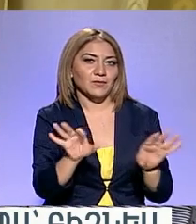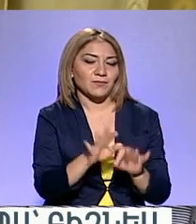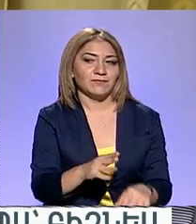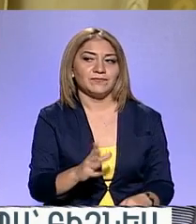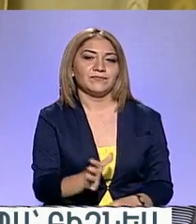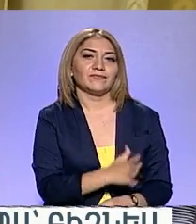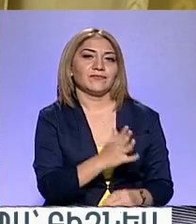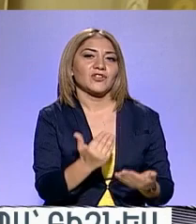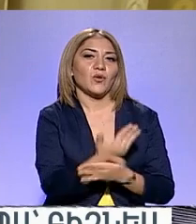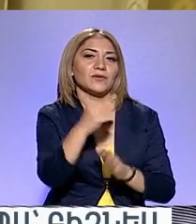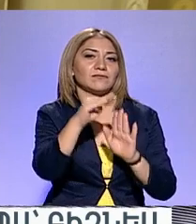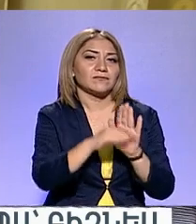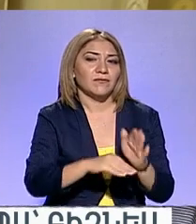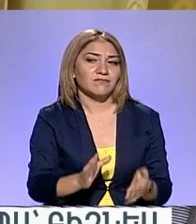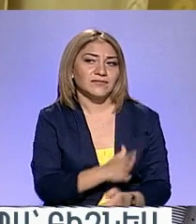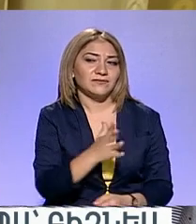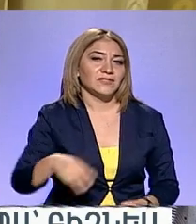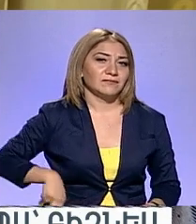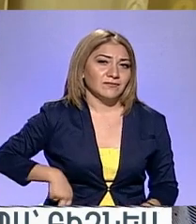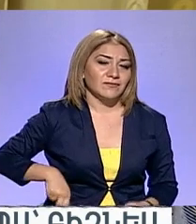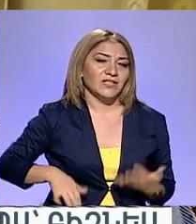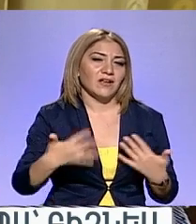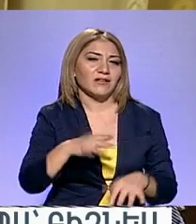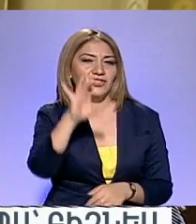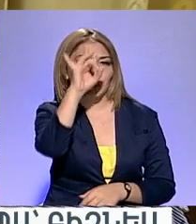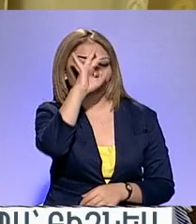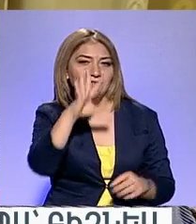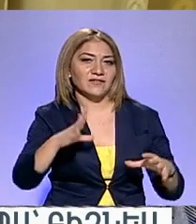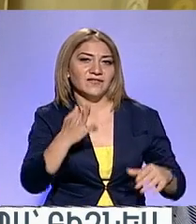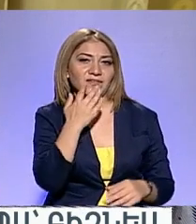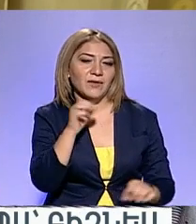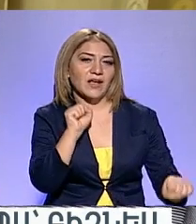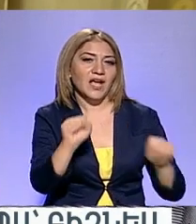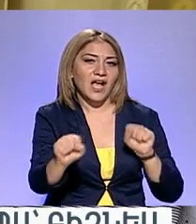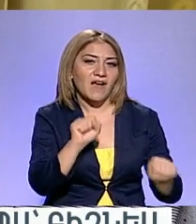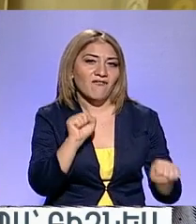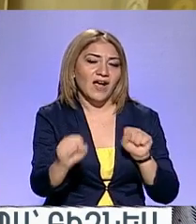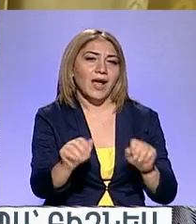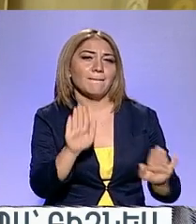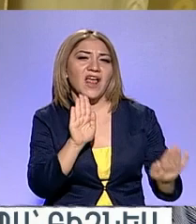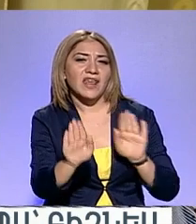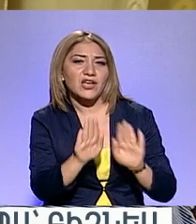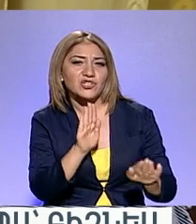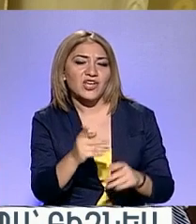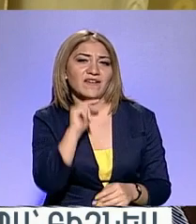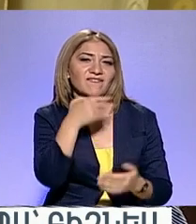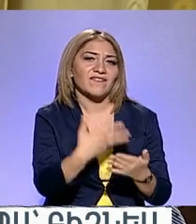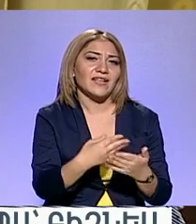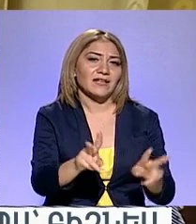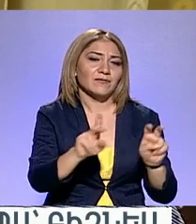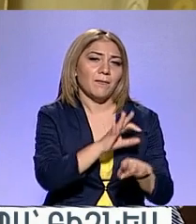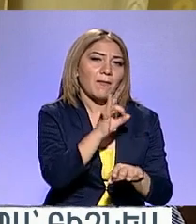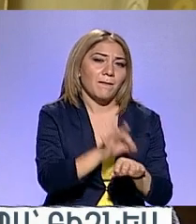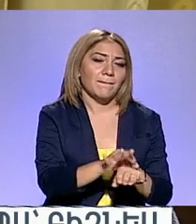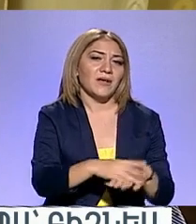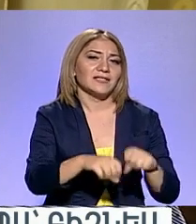կայացած ստարտափների տնօրեններից մինչև հայտնի ընկերությունների ղեկավարներ, մենեջերներ, ֆինանսական գծով մասնագետներ, որոնք